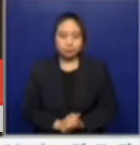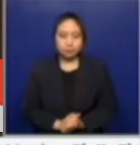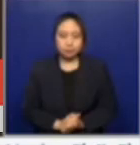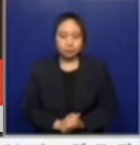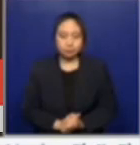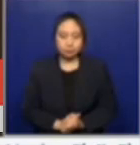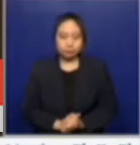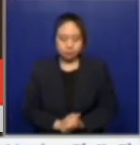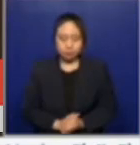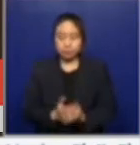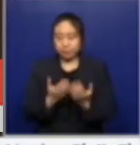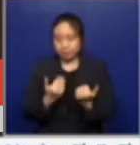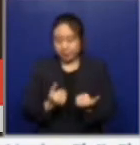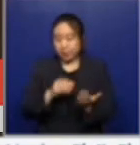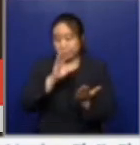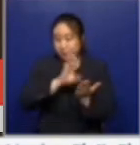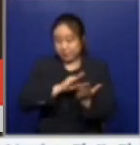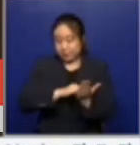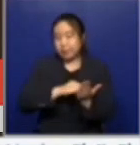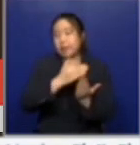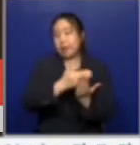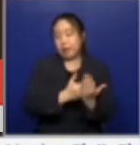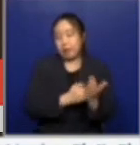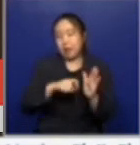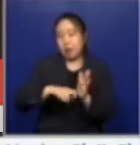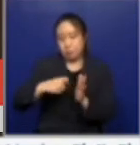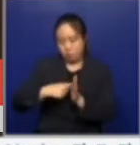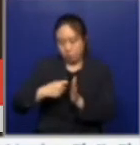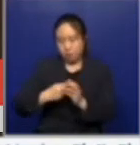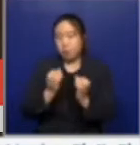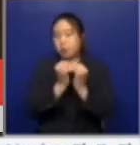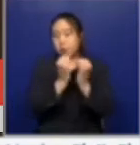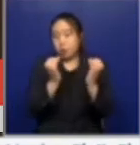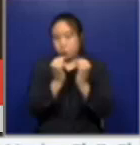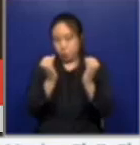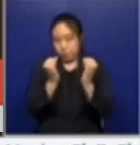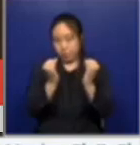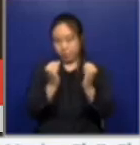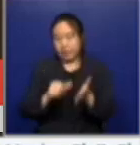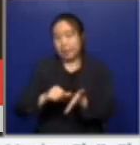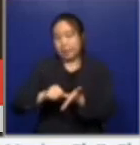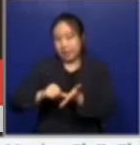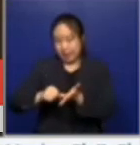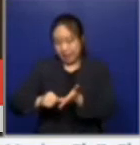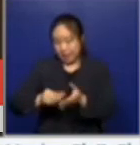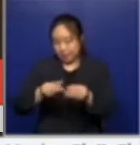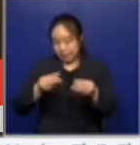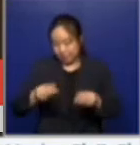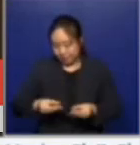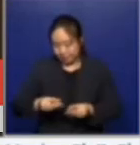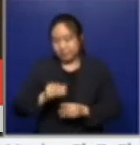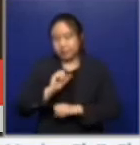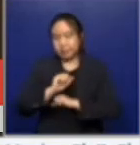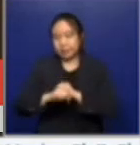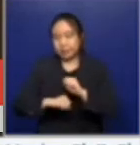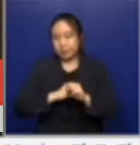บันทึกหลักการและเหตุผลประกอบรัฐธรรมนูญราชอาณาจักรไทยแก้ไขเพิ่มเติมฉบับที่พุทธศักราช